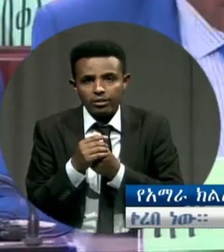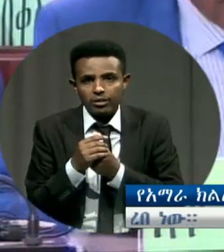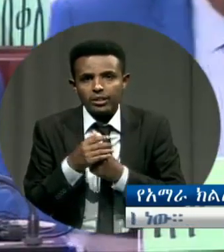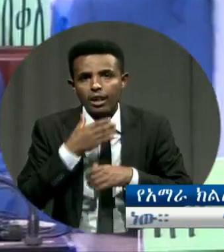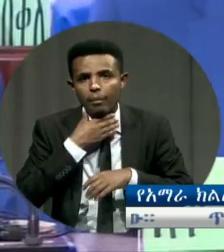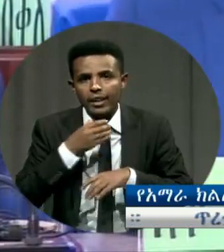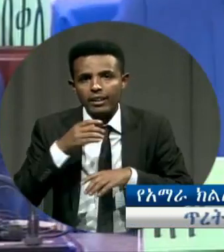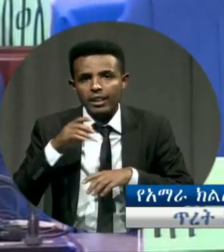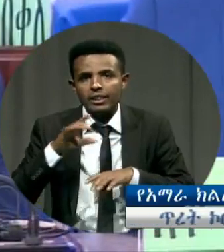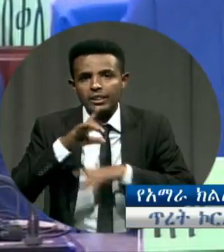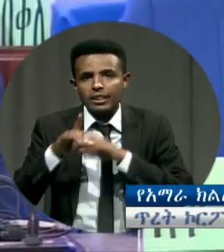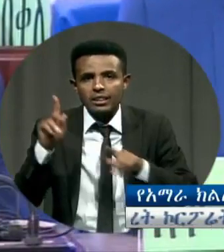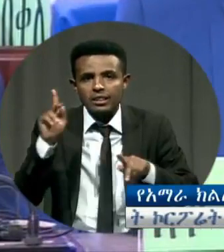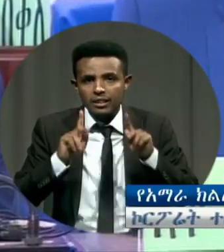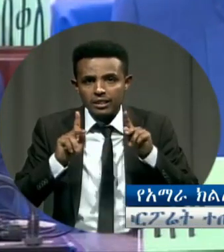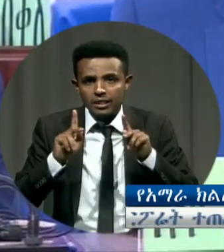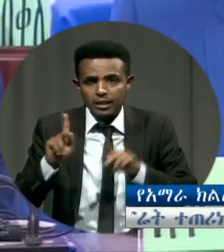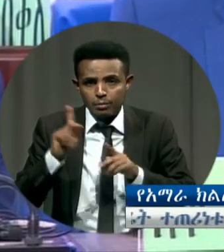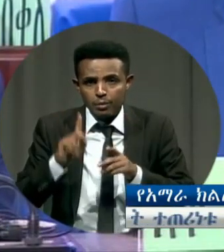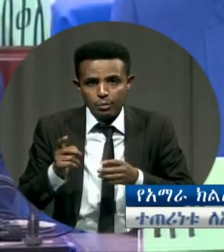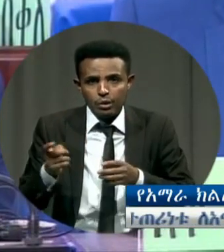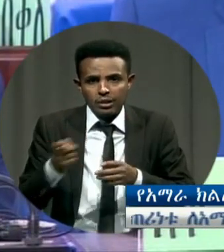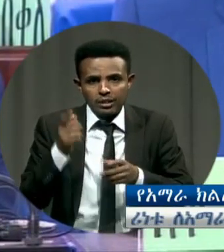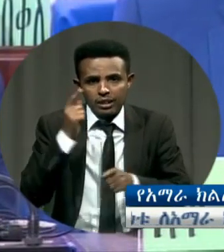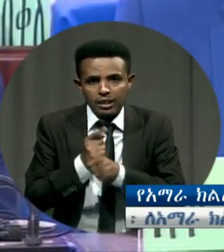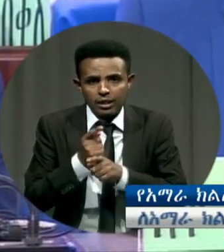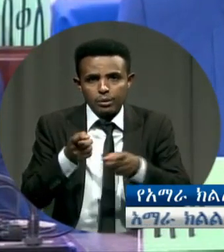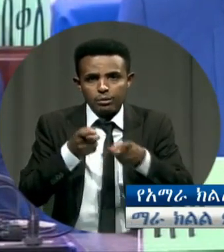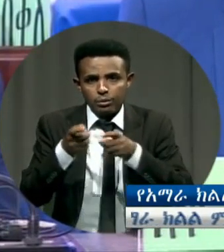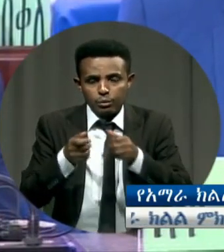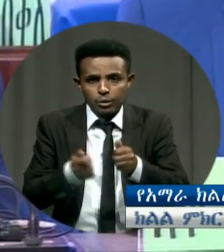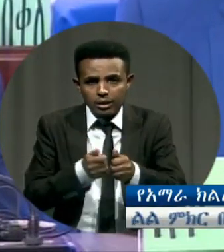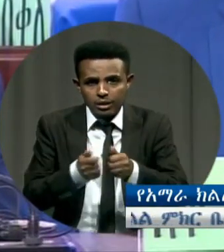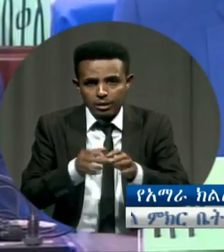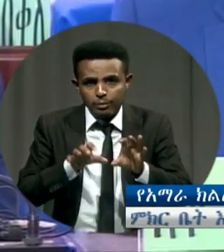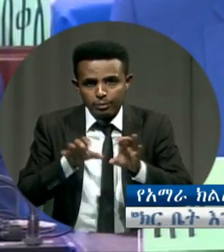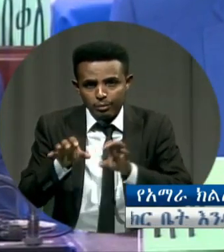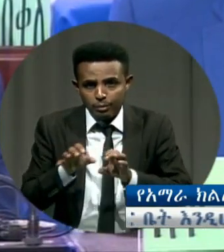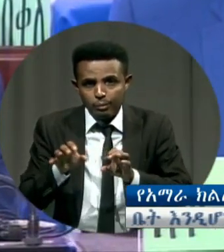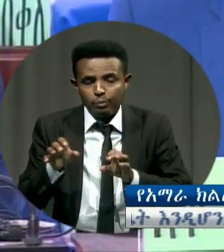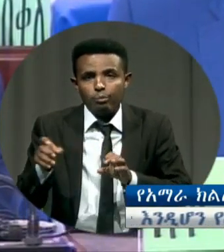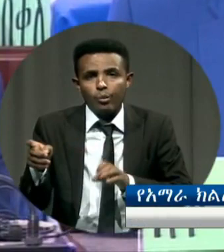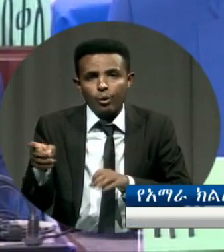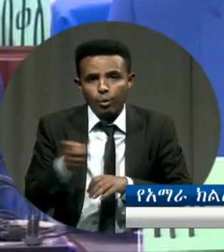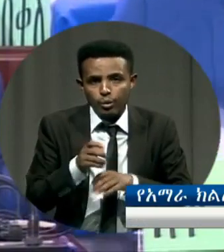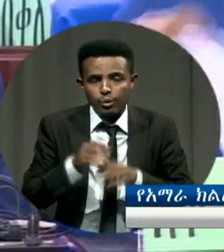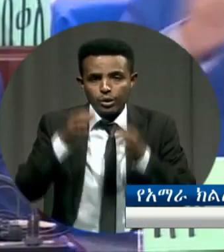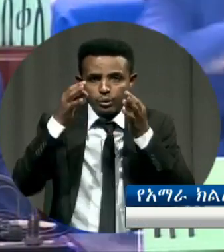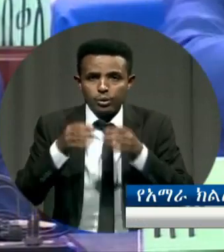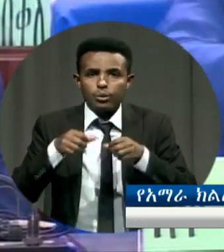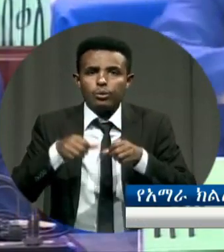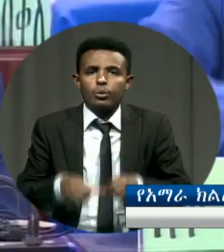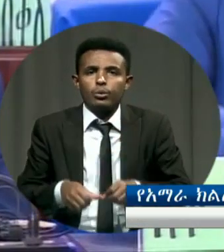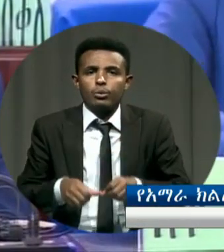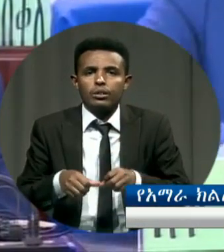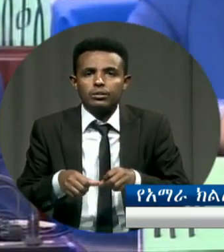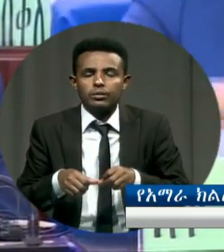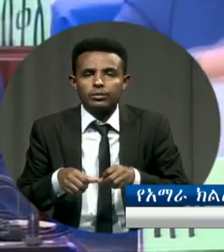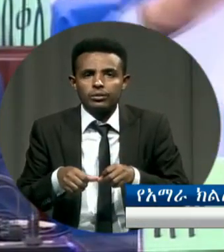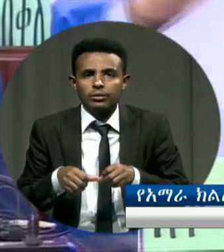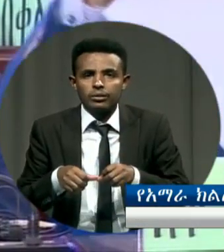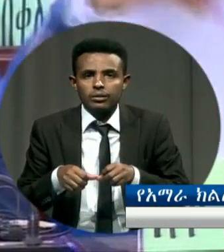የአማራ ክልል ህዝቦች ንብረት በመሆኑ ተገቢ ቁጥጥርና ክትትል እየተደረገ መሰራት ያለበት መሆኑ ተወስኖ ቆይቷል።